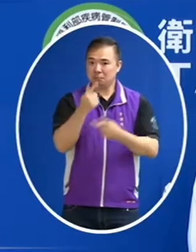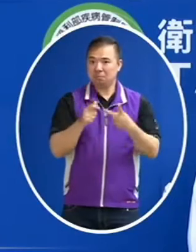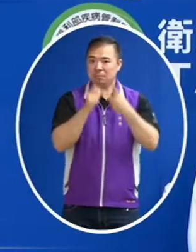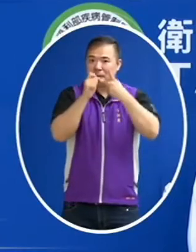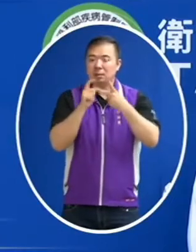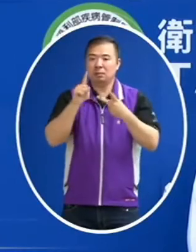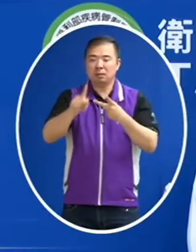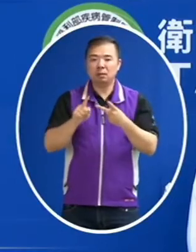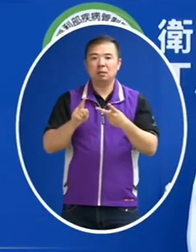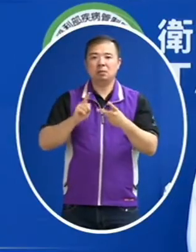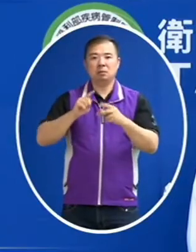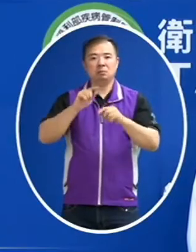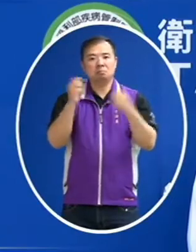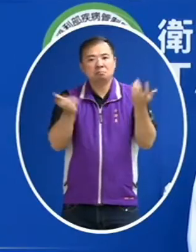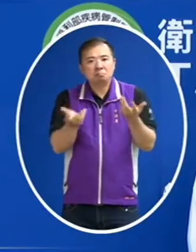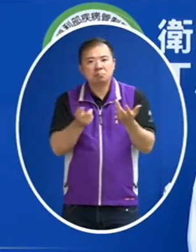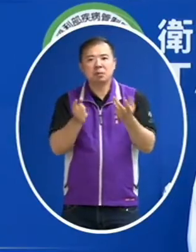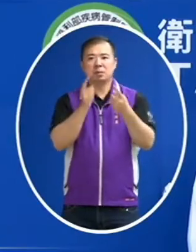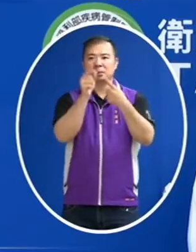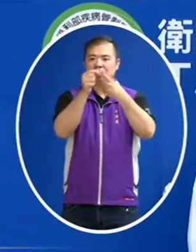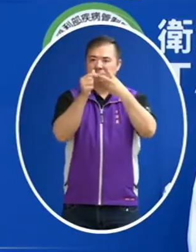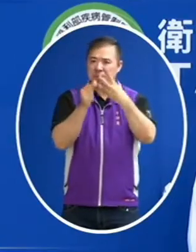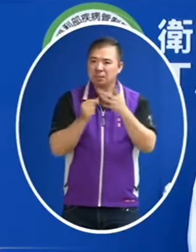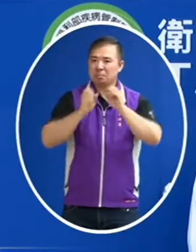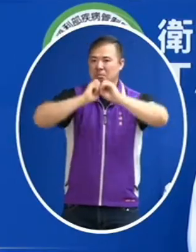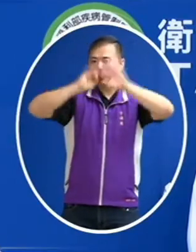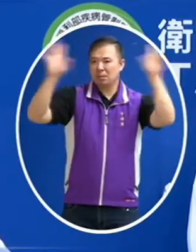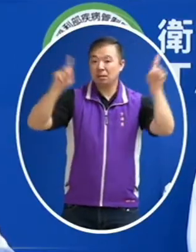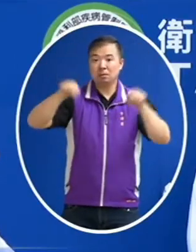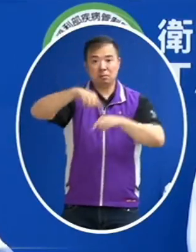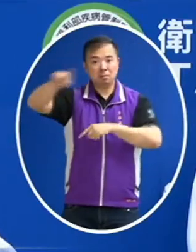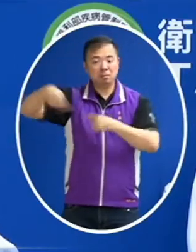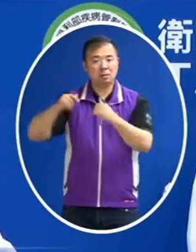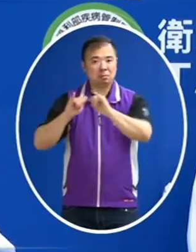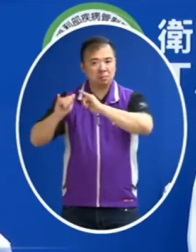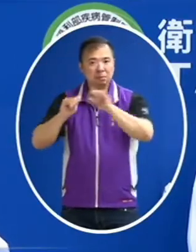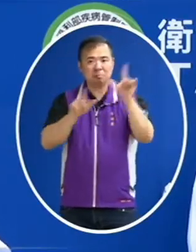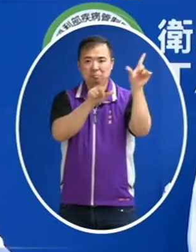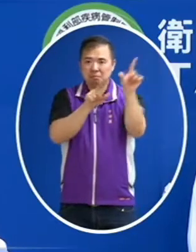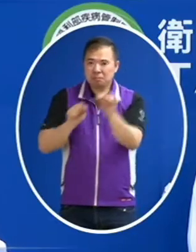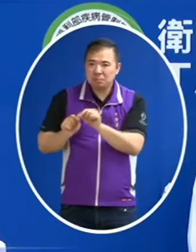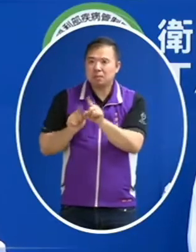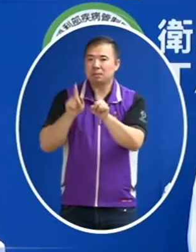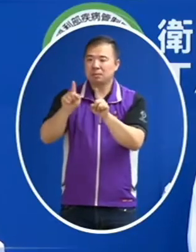世界疫情的变化，跟台湾疫情的成果，我们都会用这样的一个